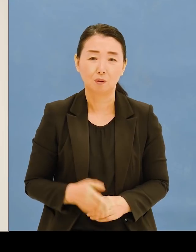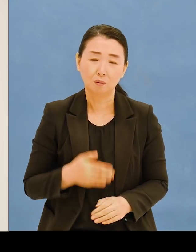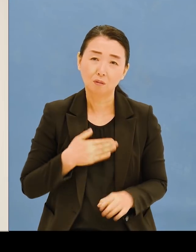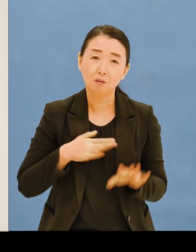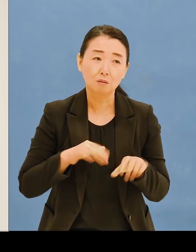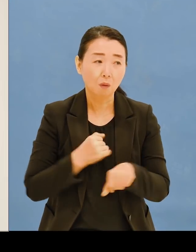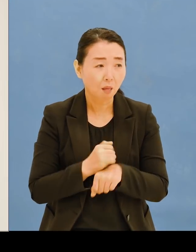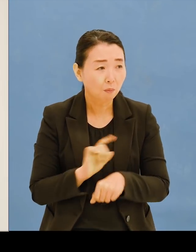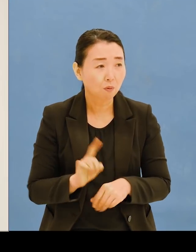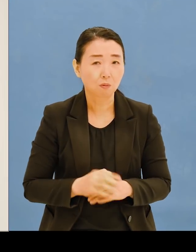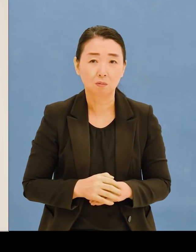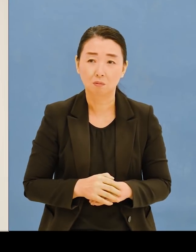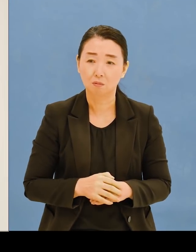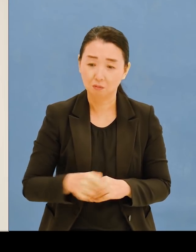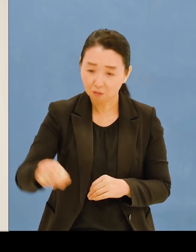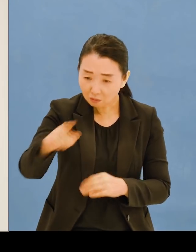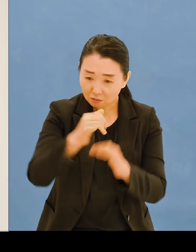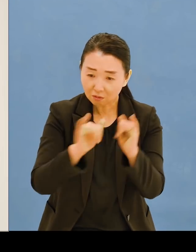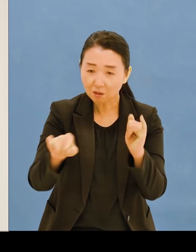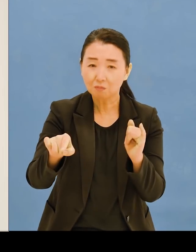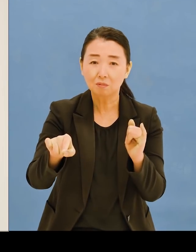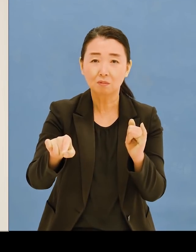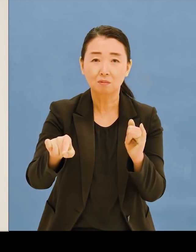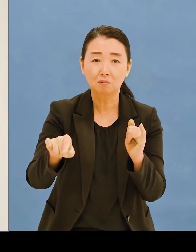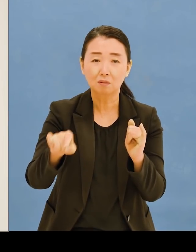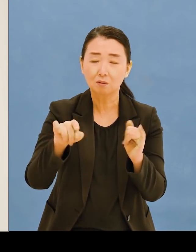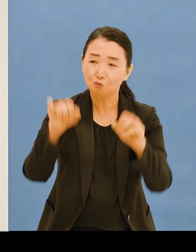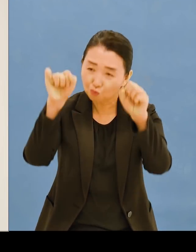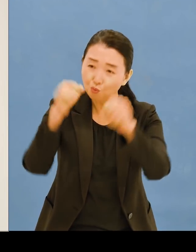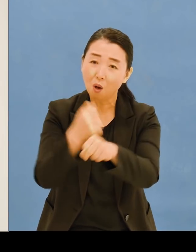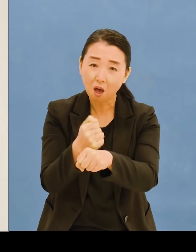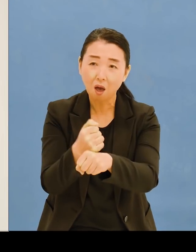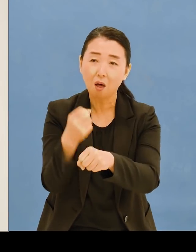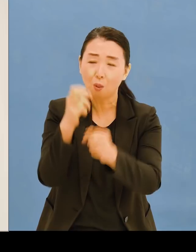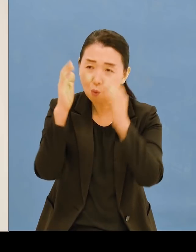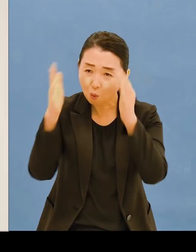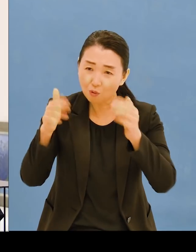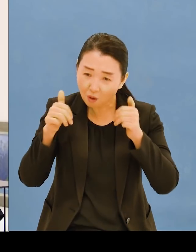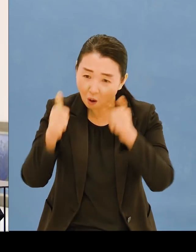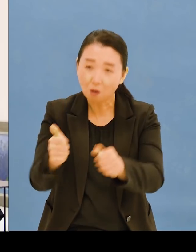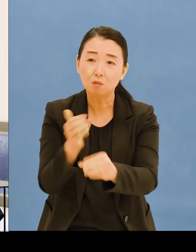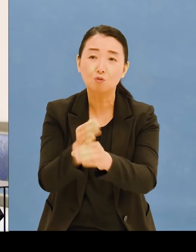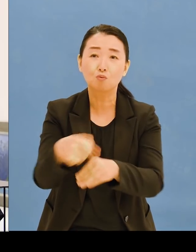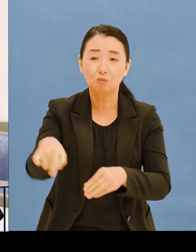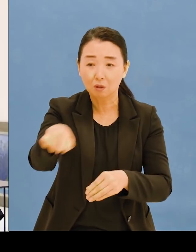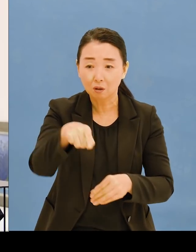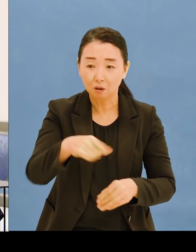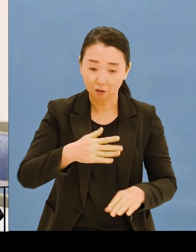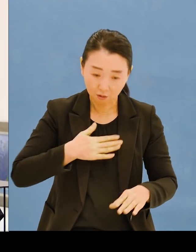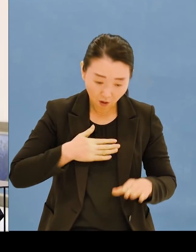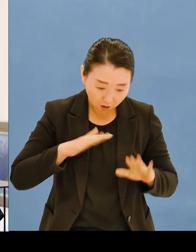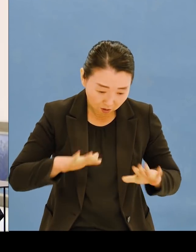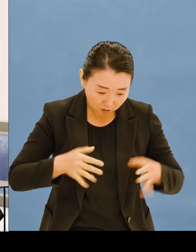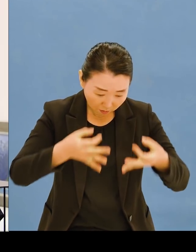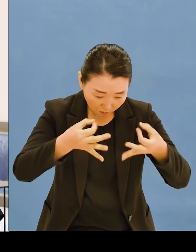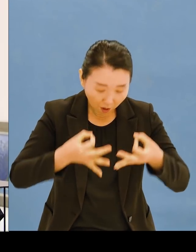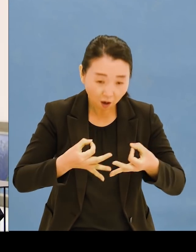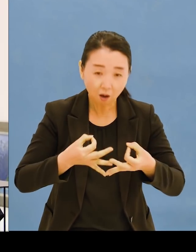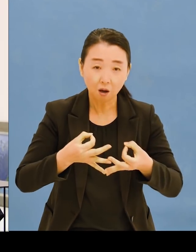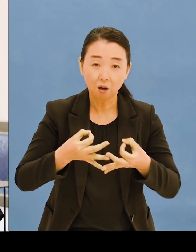나는 지금 뭐 하고 있지? 저분들 저렇게 운동도 하고 공부도 저렇게 열심히 하시는데 나는